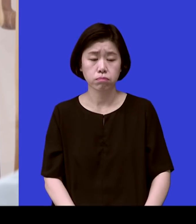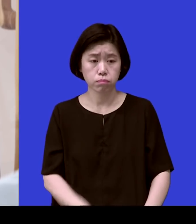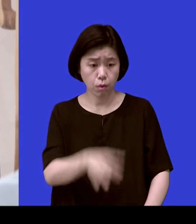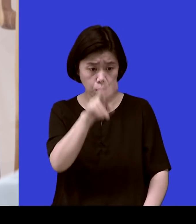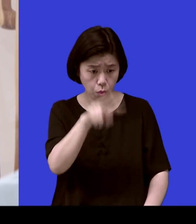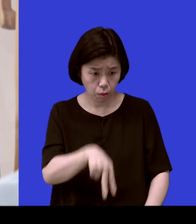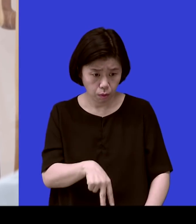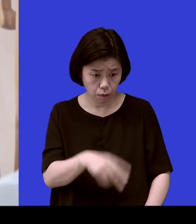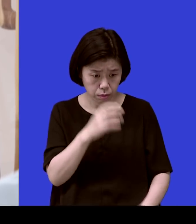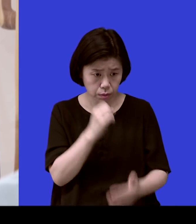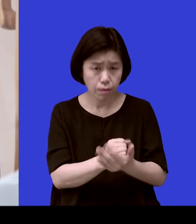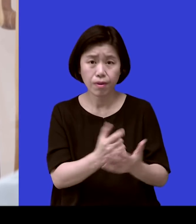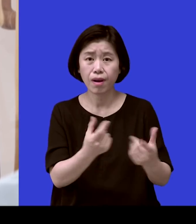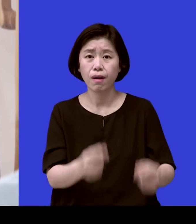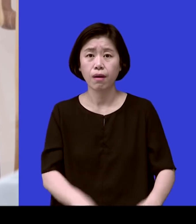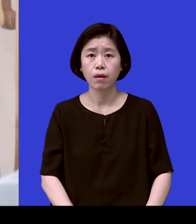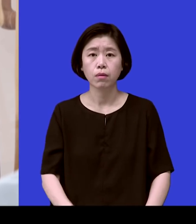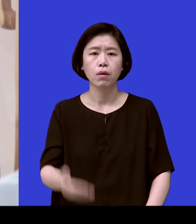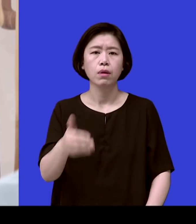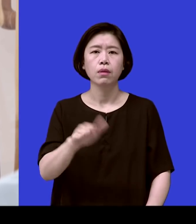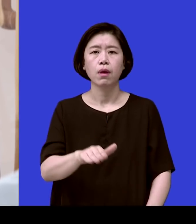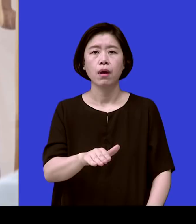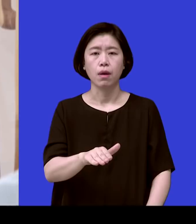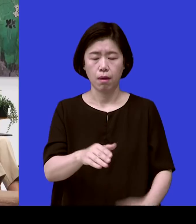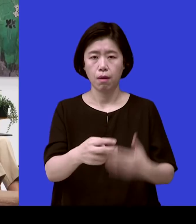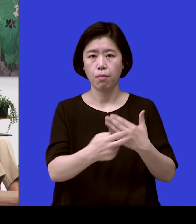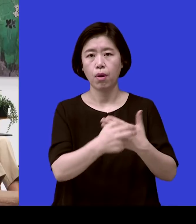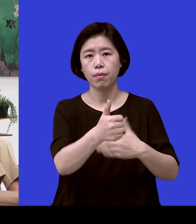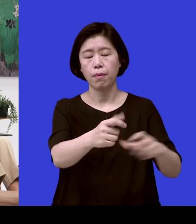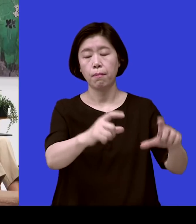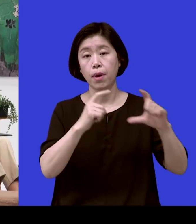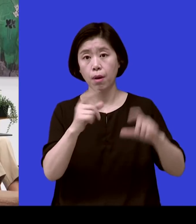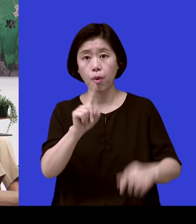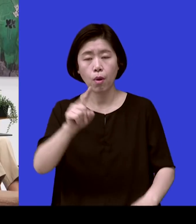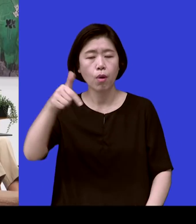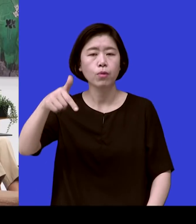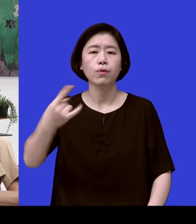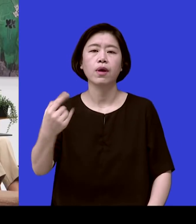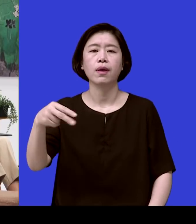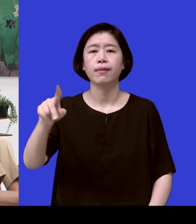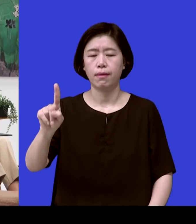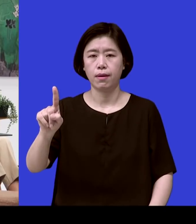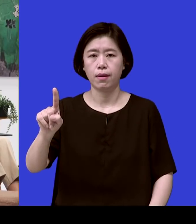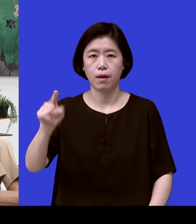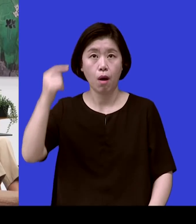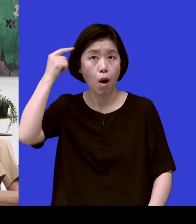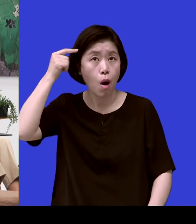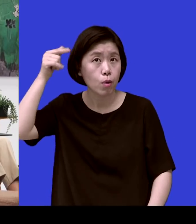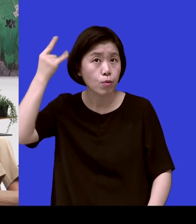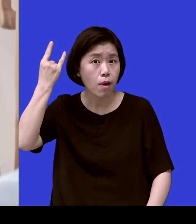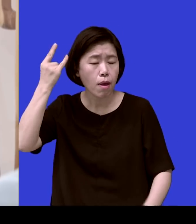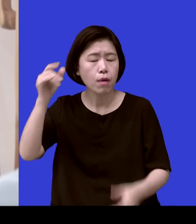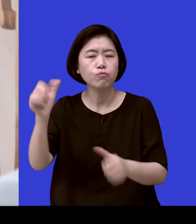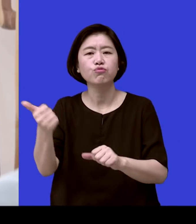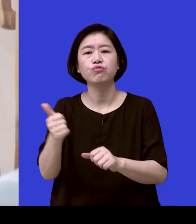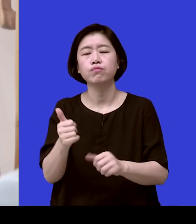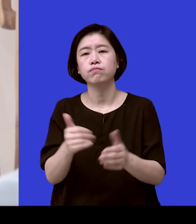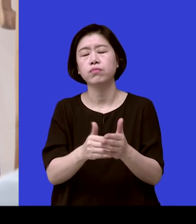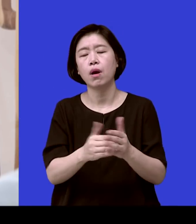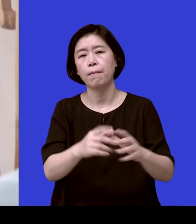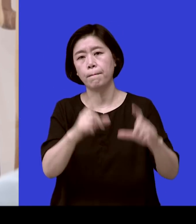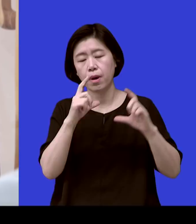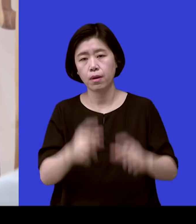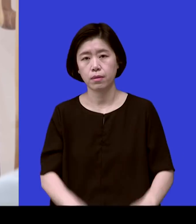아무렇지도 않은데 아이가 뇌사 상태라는 거예요. 근데 나중에 알고 보니까